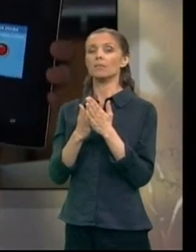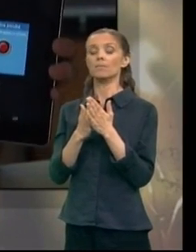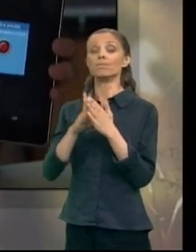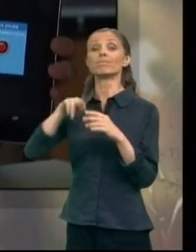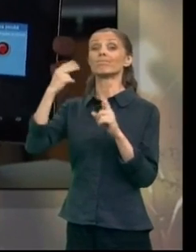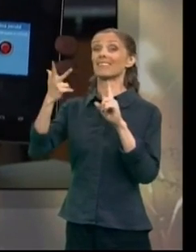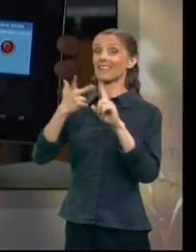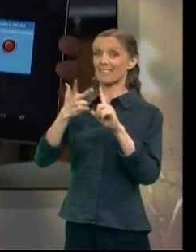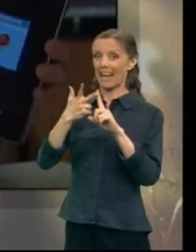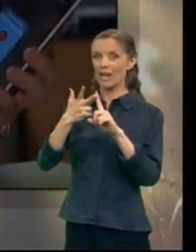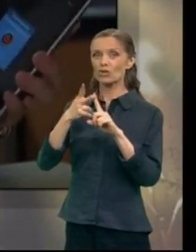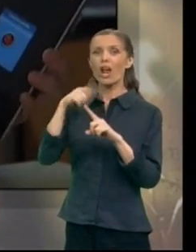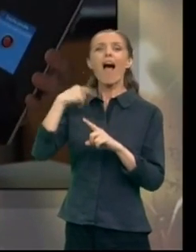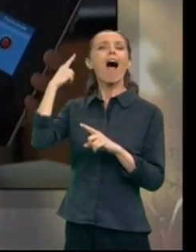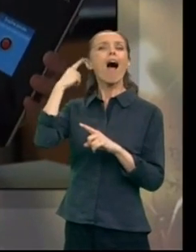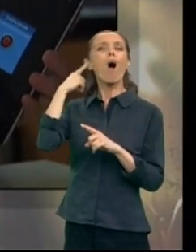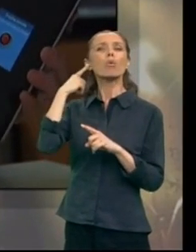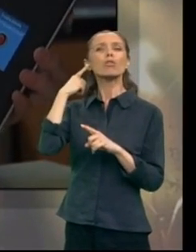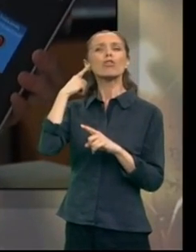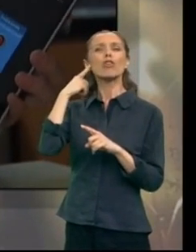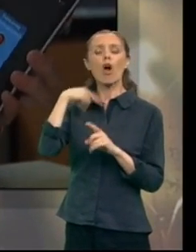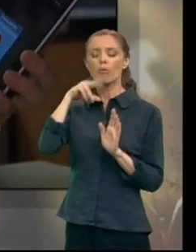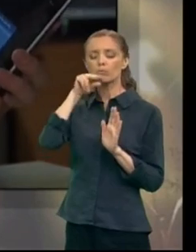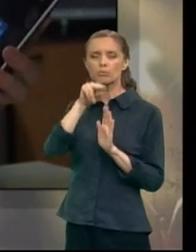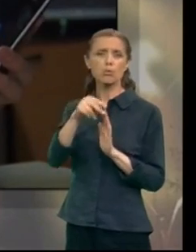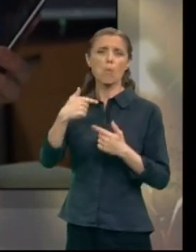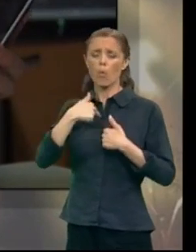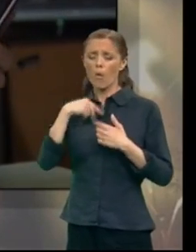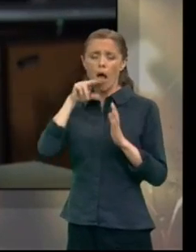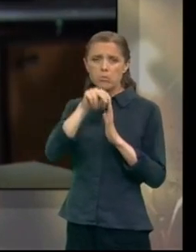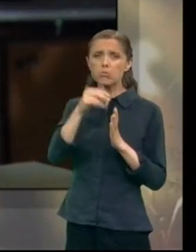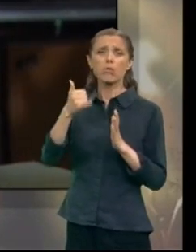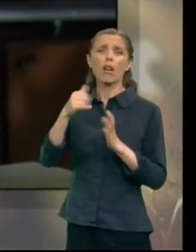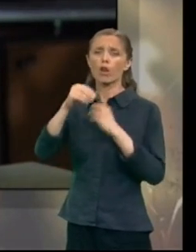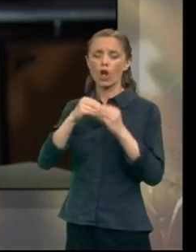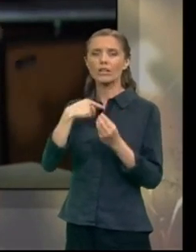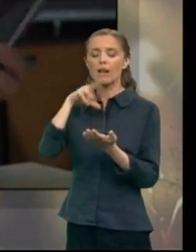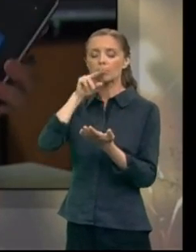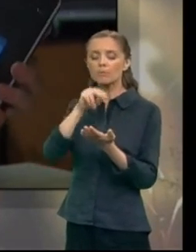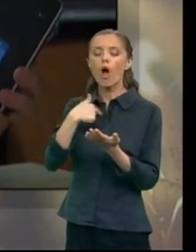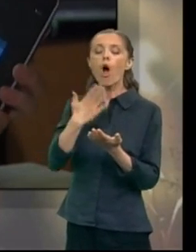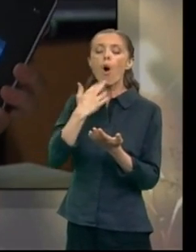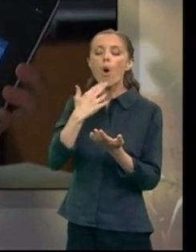Sljedeći korak je audio poruka koju ja snimam ili staratelj roditelj. Hoću knjigu.